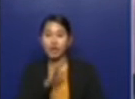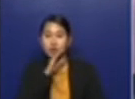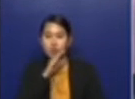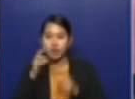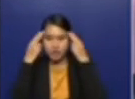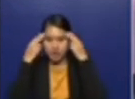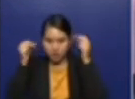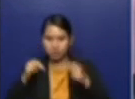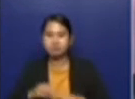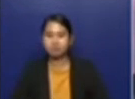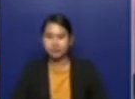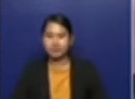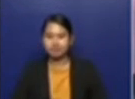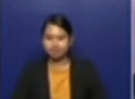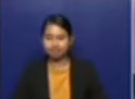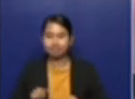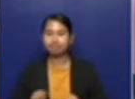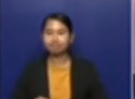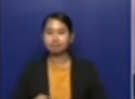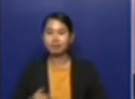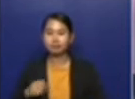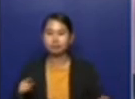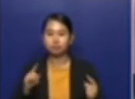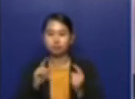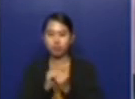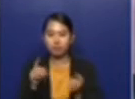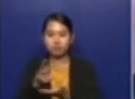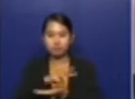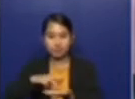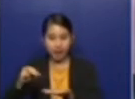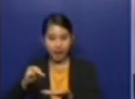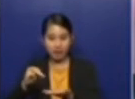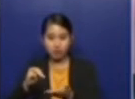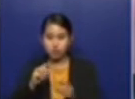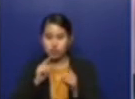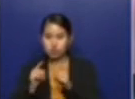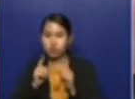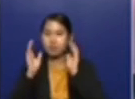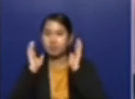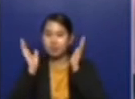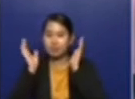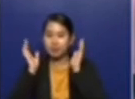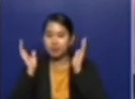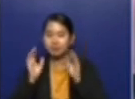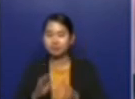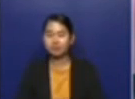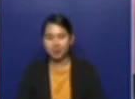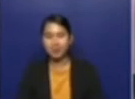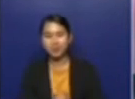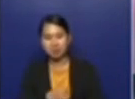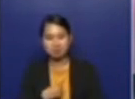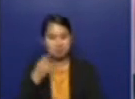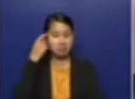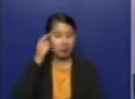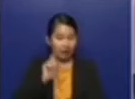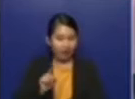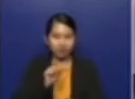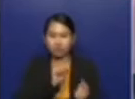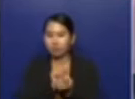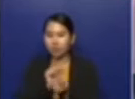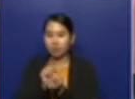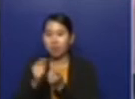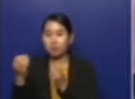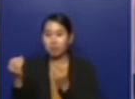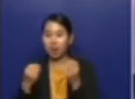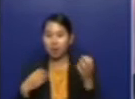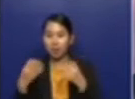าเพียงพอที่จะเดินทางไปที่รั้วมหาวิทยาลัยไปเรียนฟังความคิดเห็นของนักศึกษาแล้วน